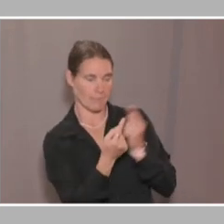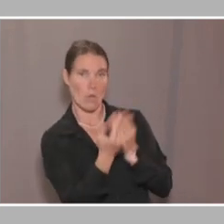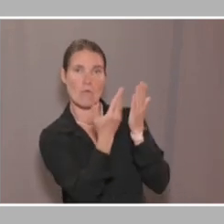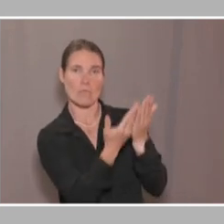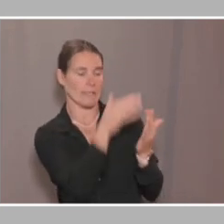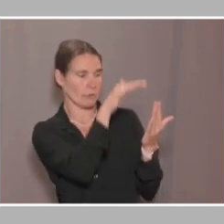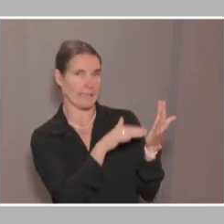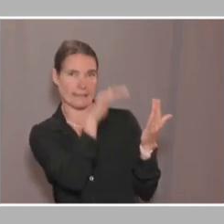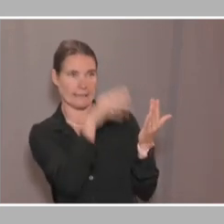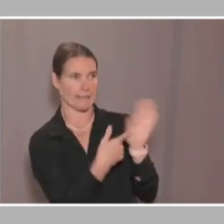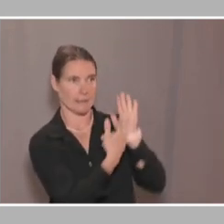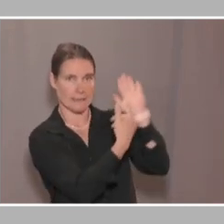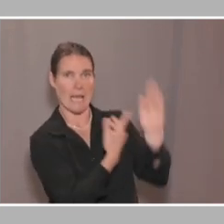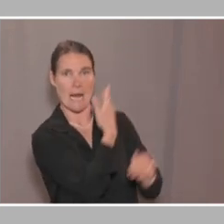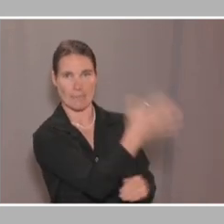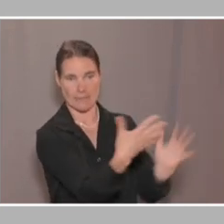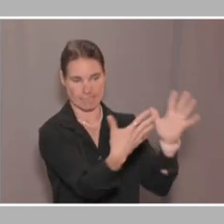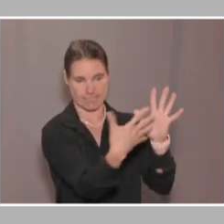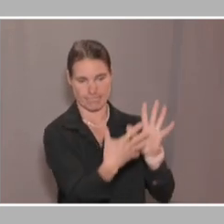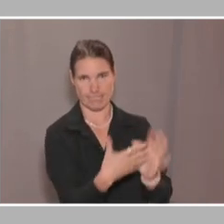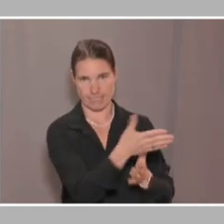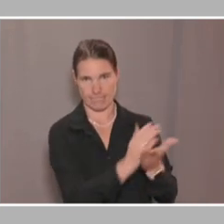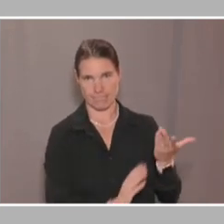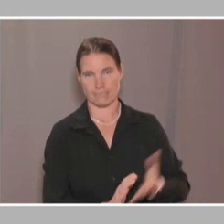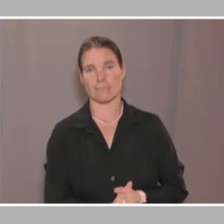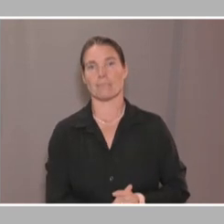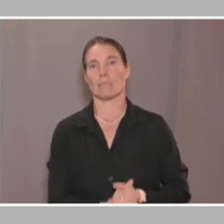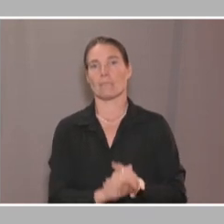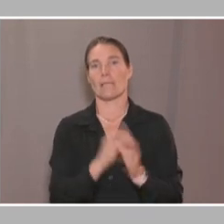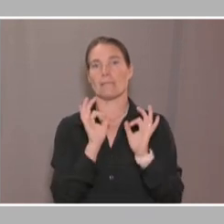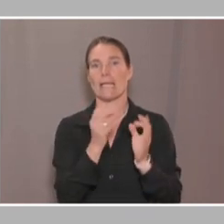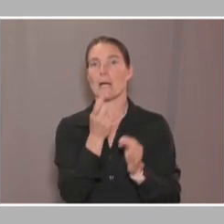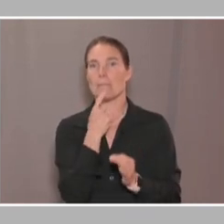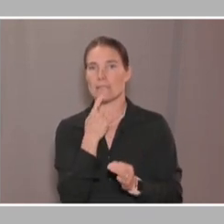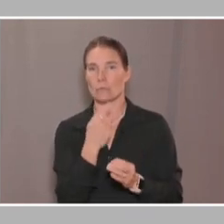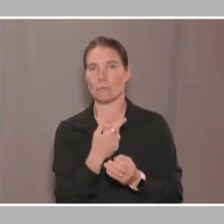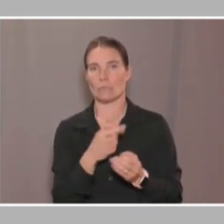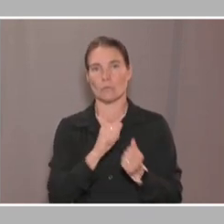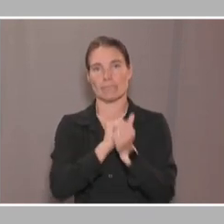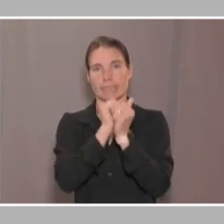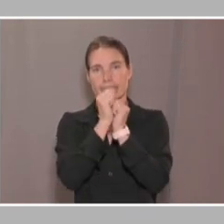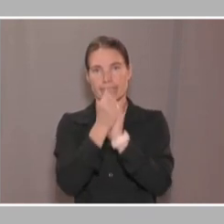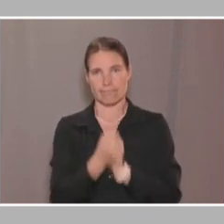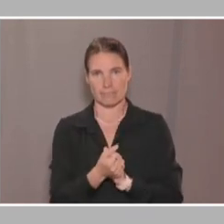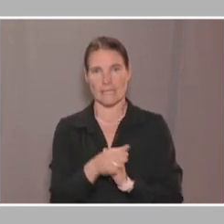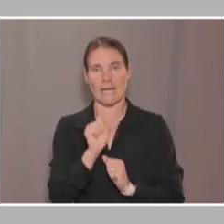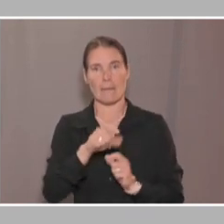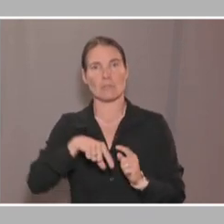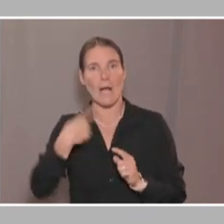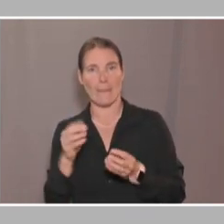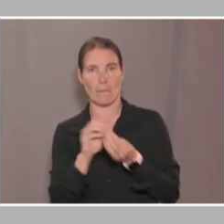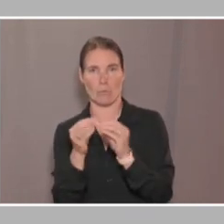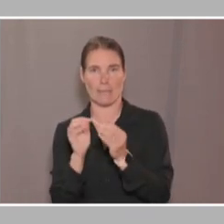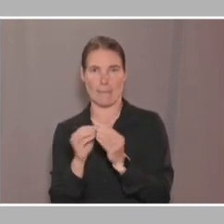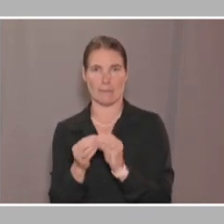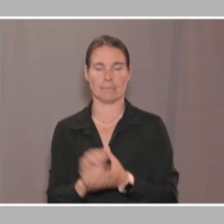waren Abschriften einzureichen. Während der Lehrbetrieb in der Marineschule also reibungslos anlaufen konnte, gab es andere Probleme, die sich